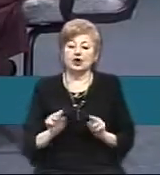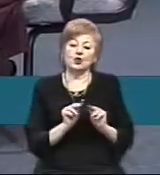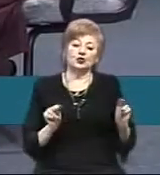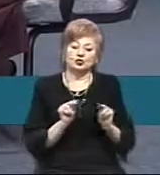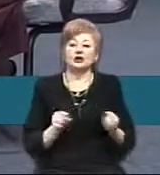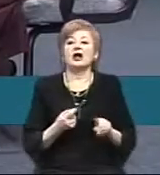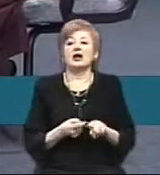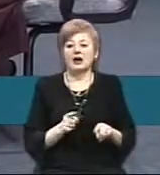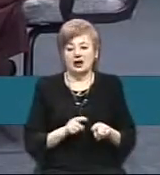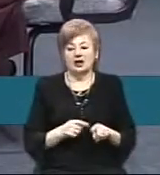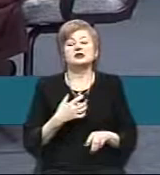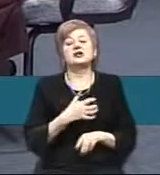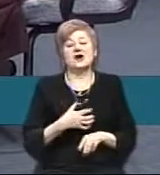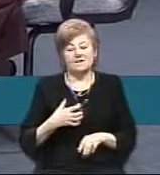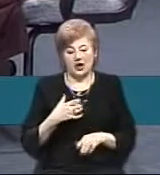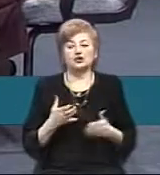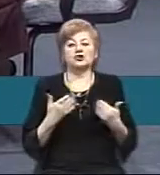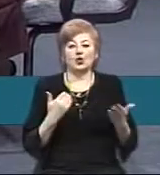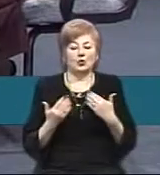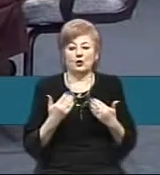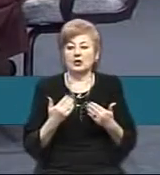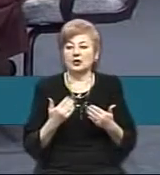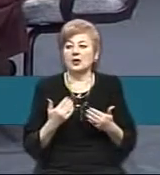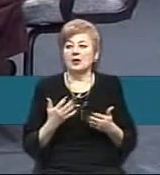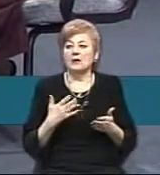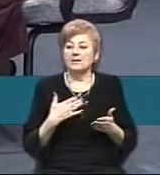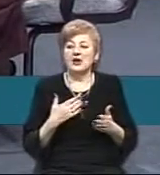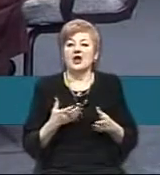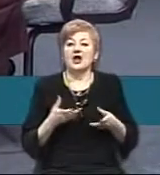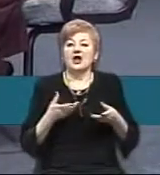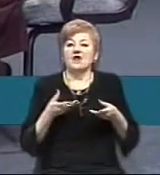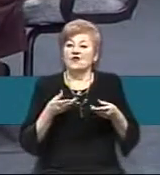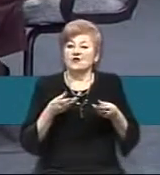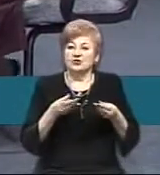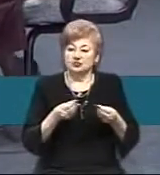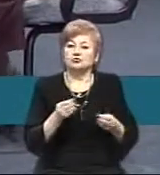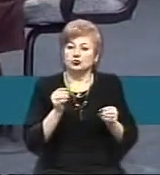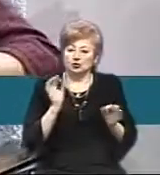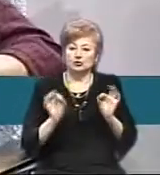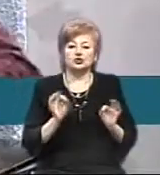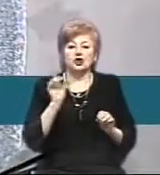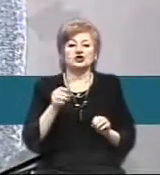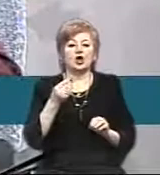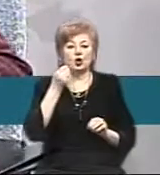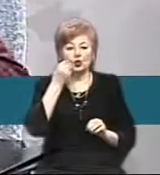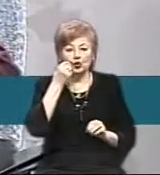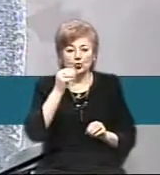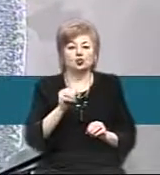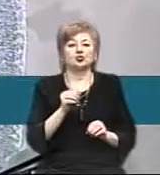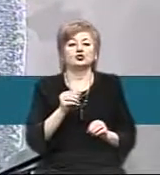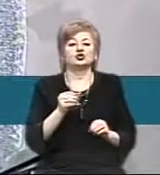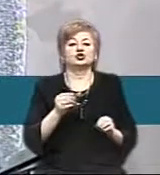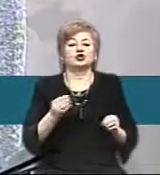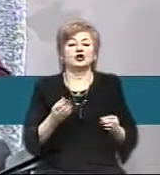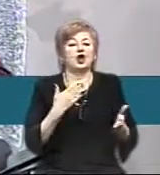Це досить важлива комунікація. Тобто не переоцінюємо вплив ЗМІ. Ні, може, навіть набагато більший вплив оцей